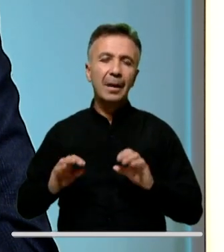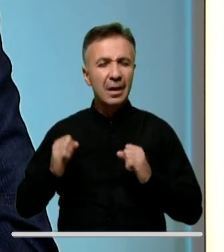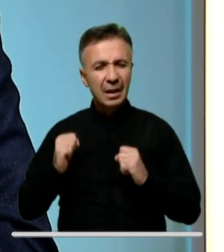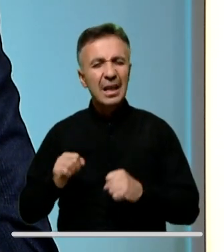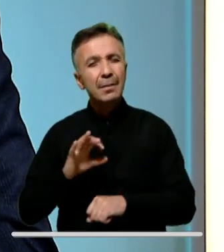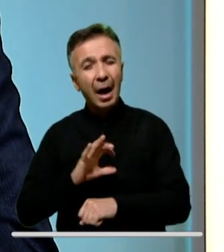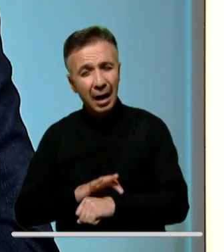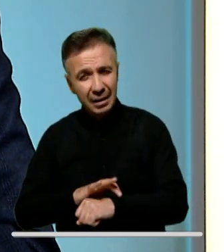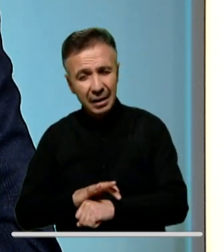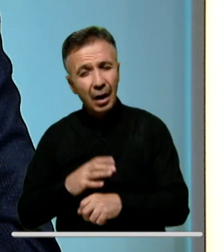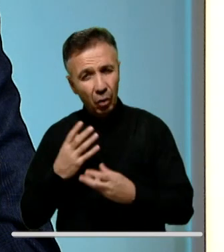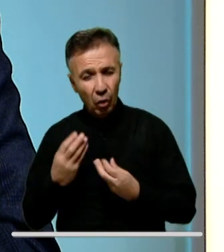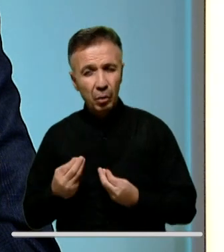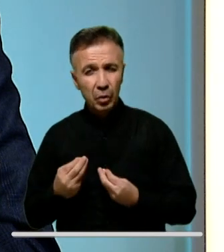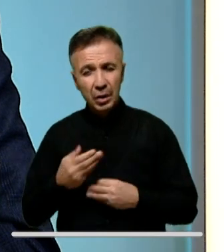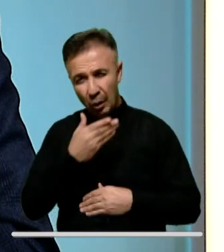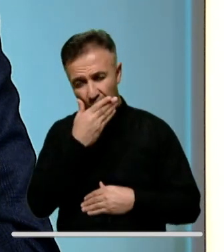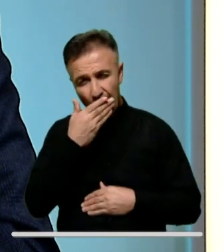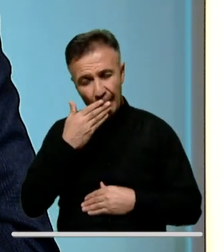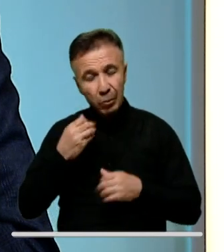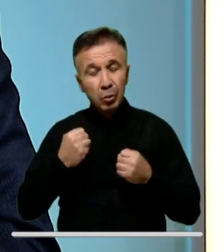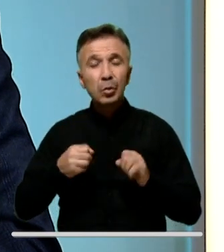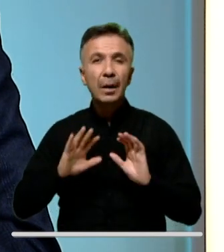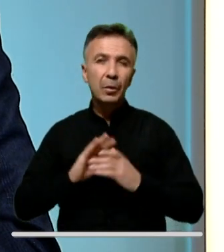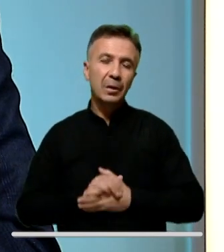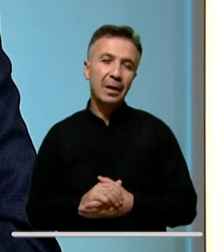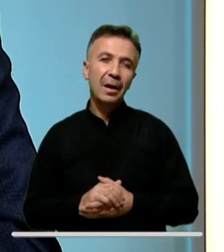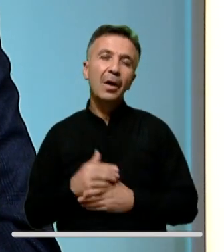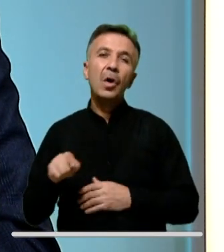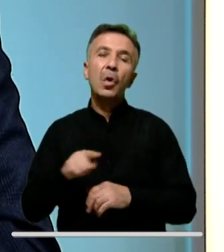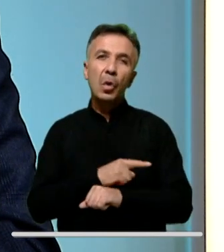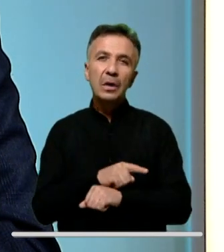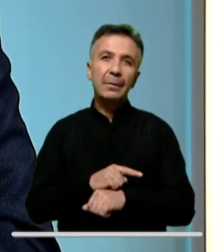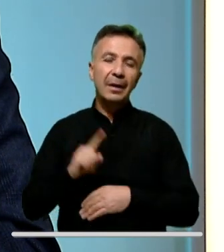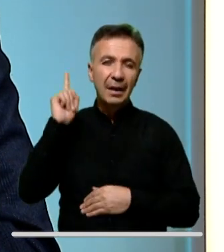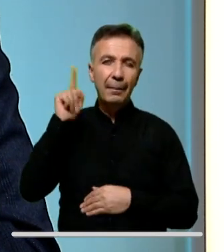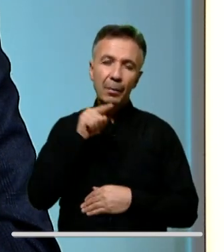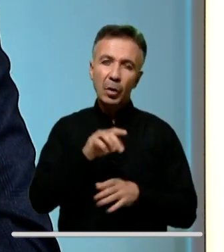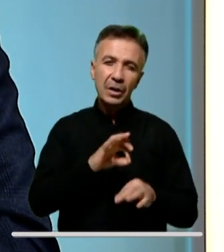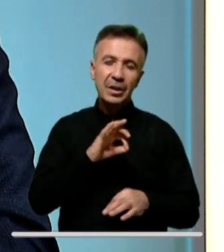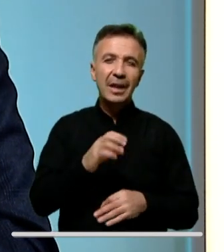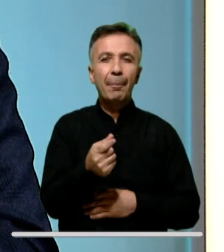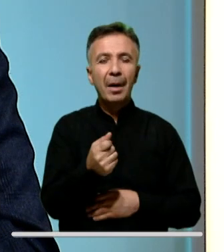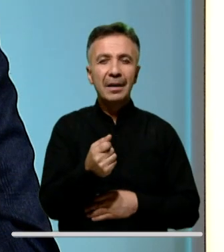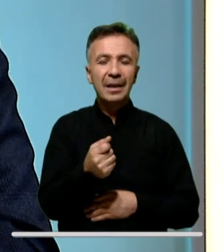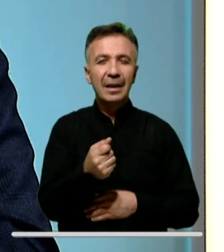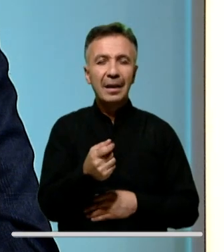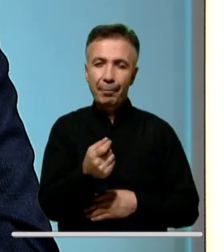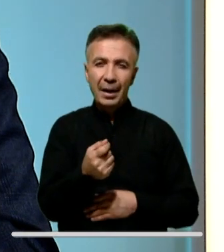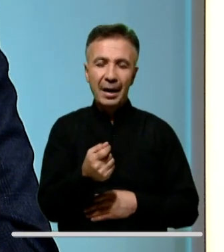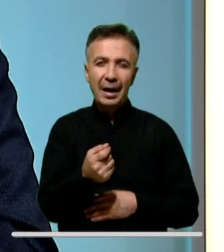bir hastalığından dolayı oruçlarını tutamıyorsa o zaman Rabbim ona maddi bir güç verir